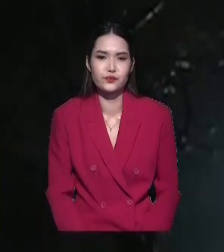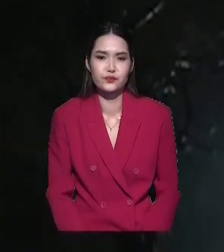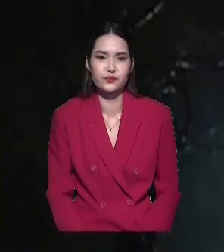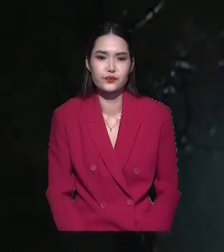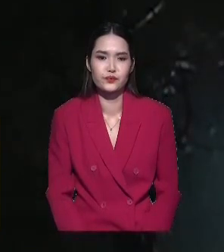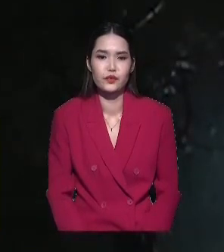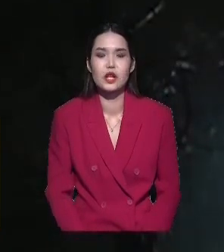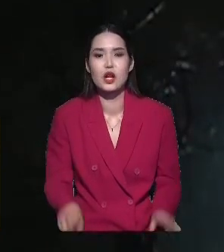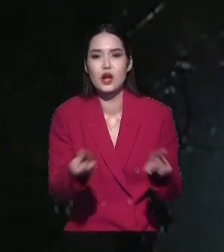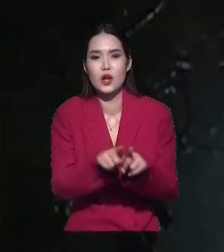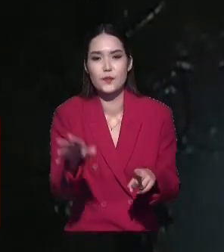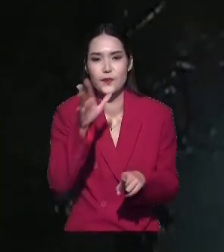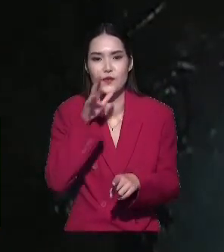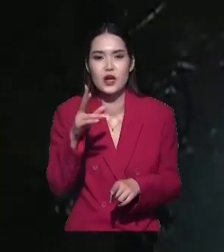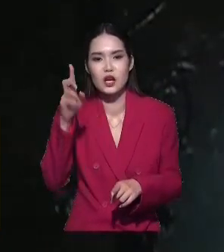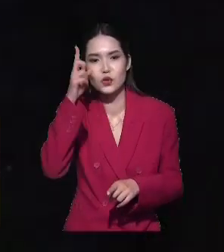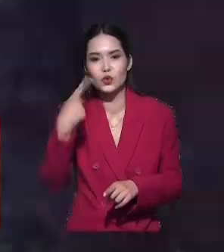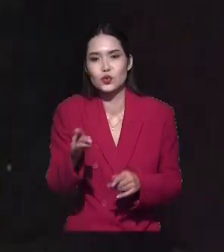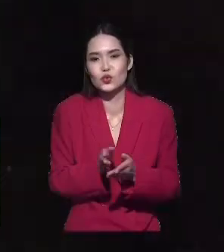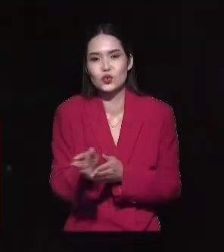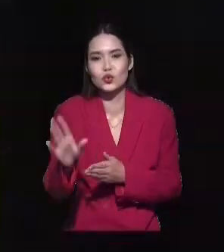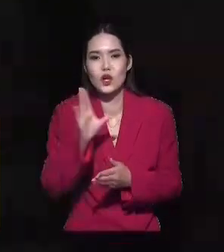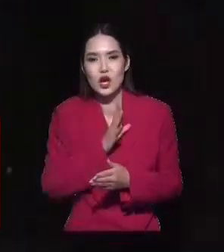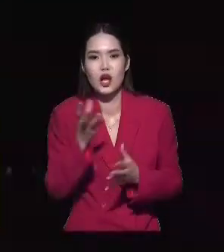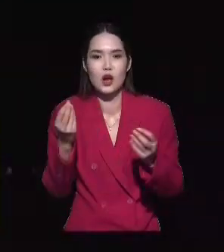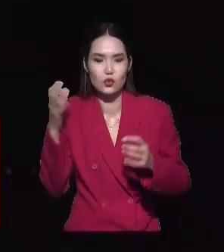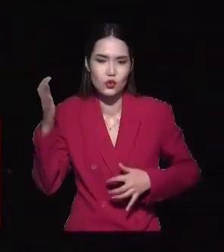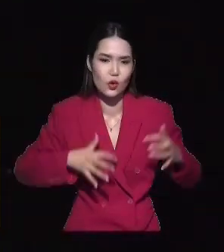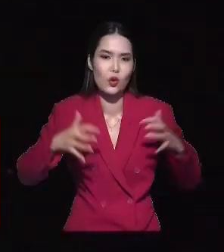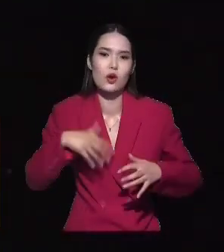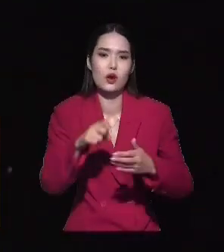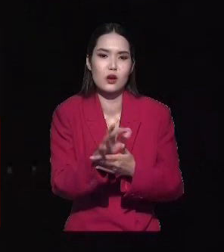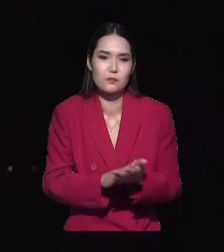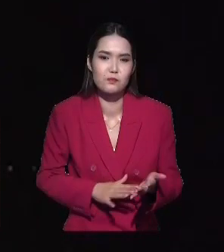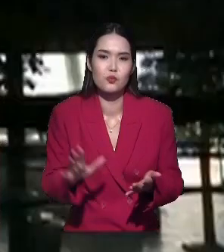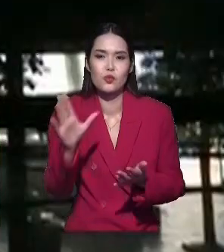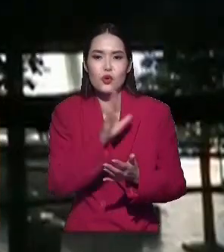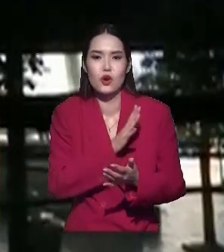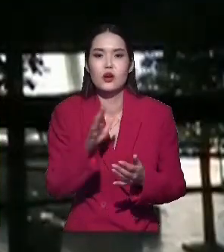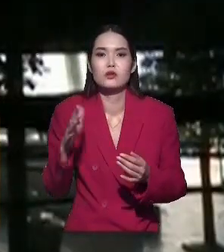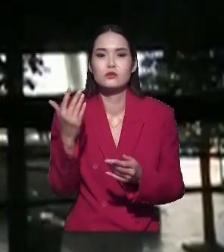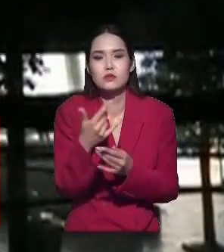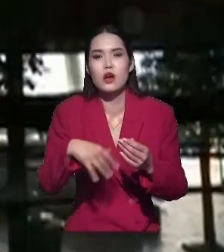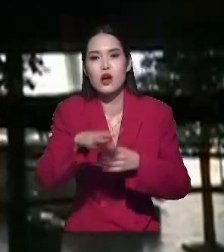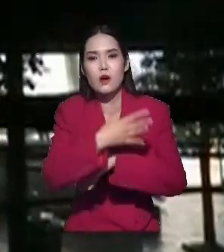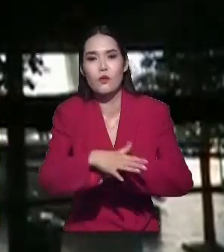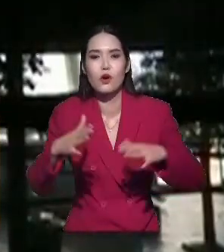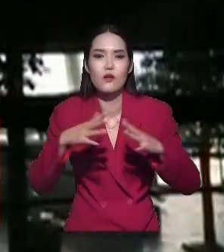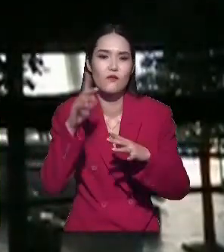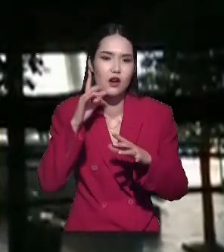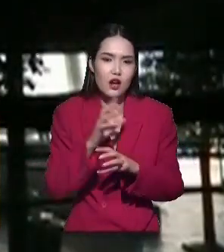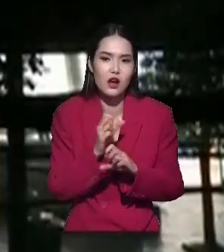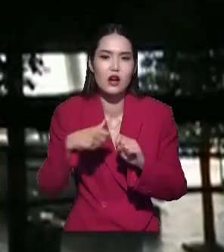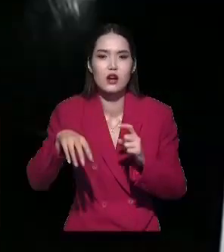Тем временем в провинциях Наньчань и Цянси все еще идут проливные дожди. Порывистый ветер повалил теплицы, деревья и уличные фонари. Синоптики